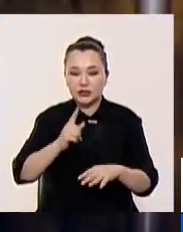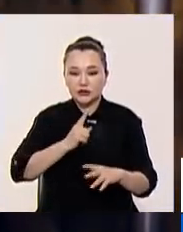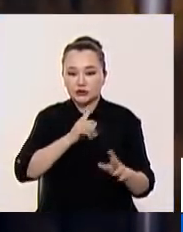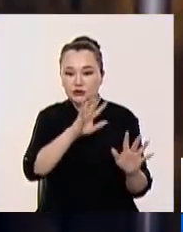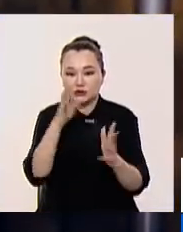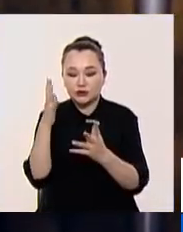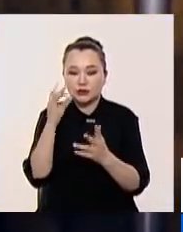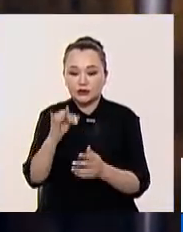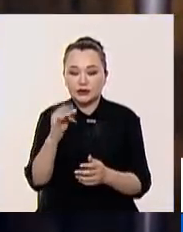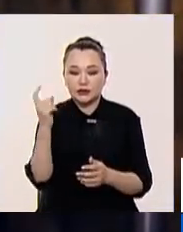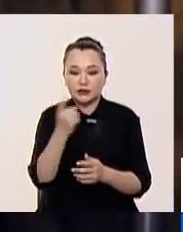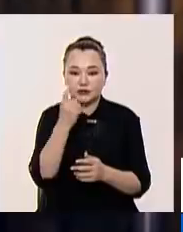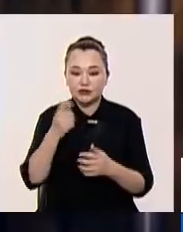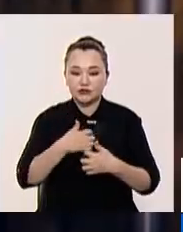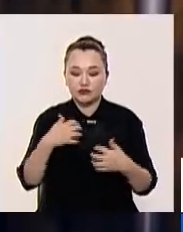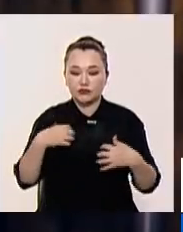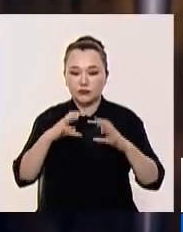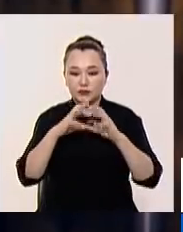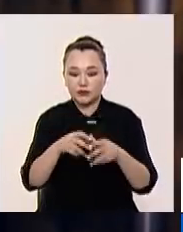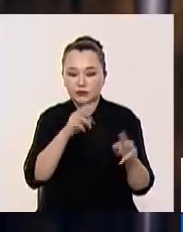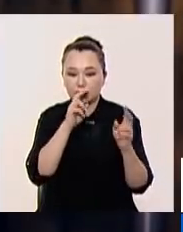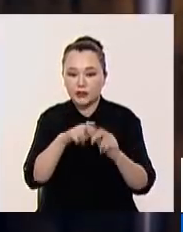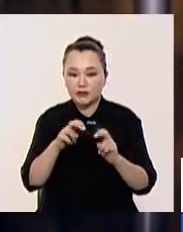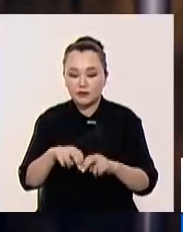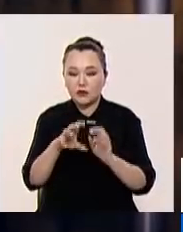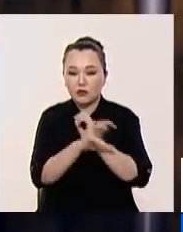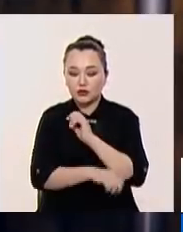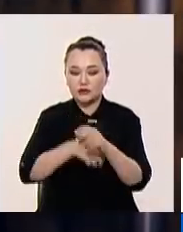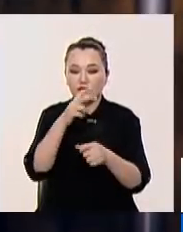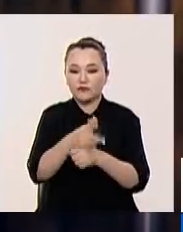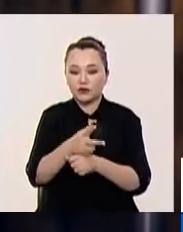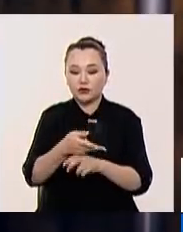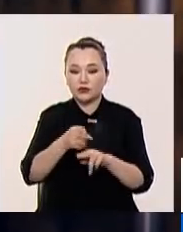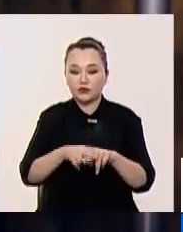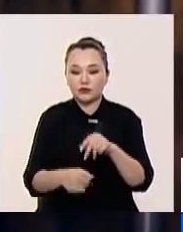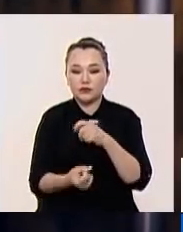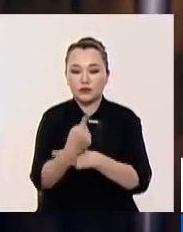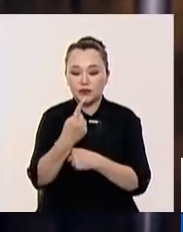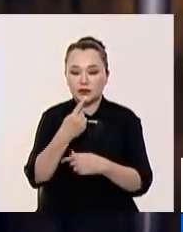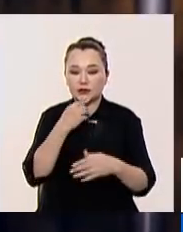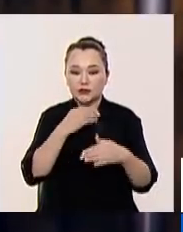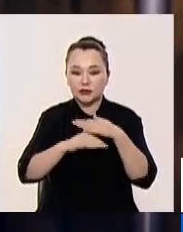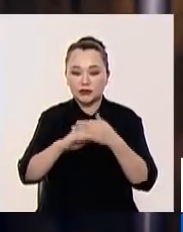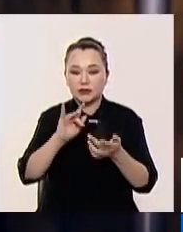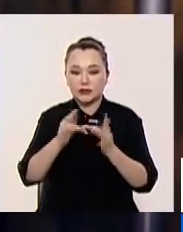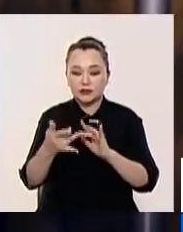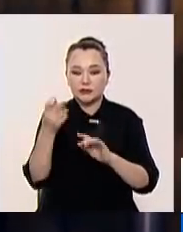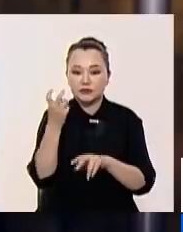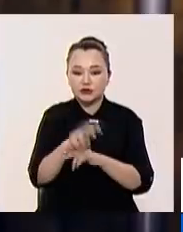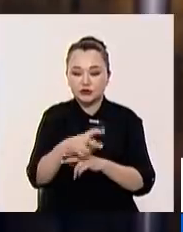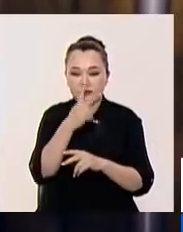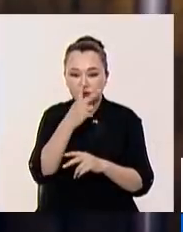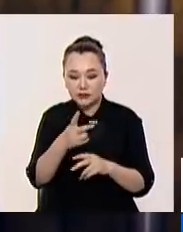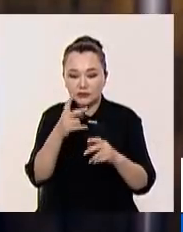и животного мира. Они устроили проверку после видеозаписи, которая появилась в социальных сетях. Посетители засняли в одном